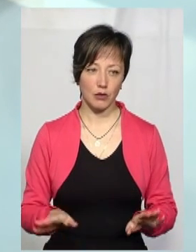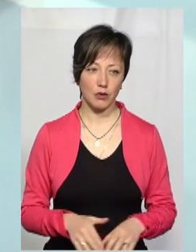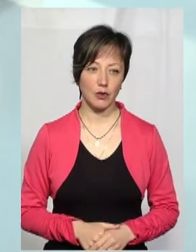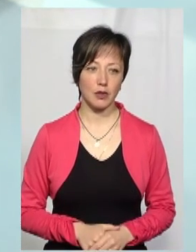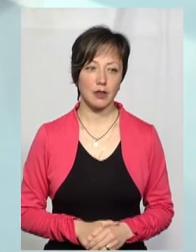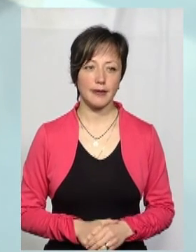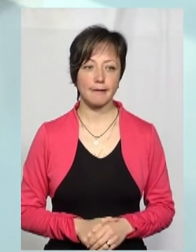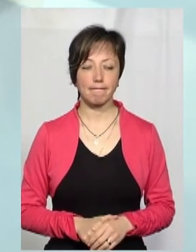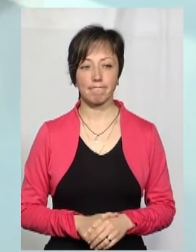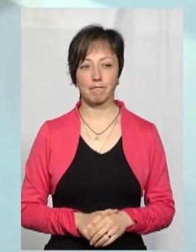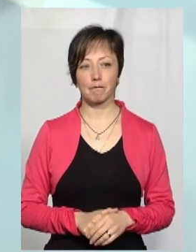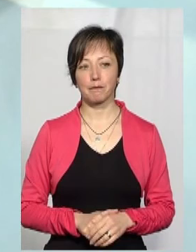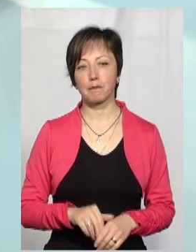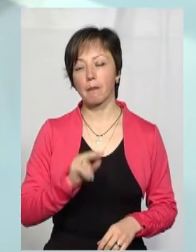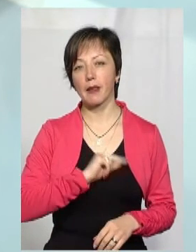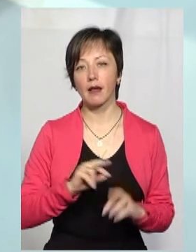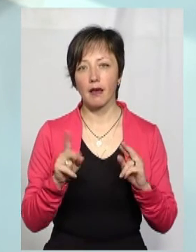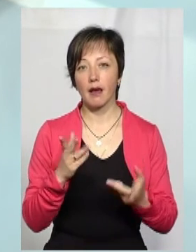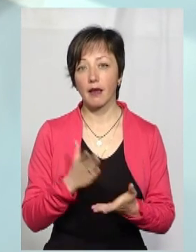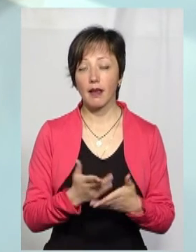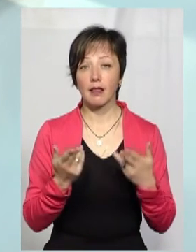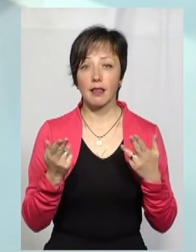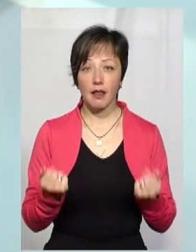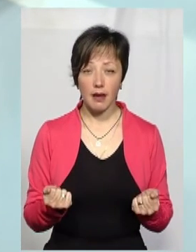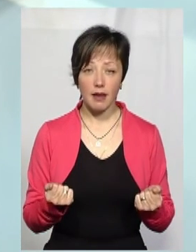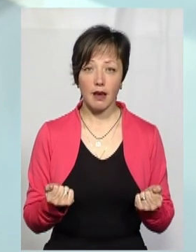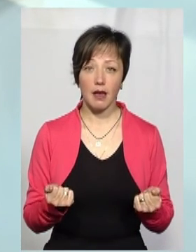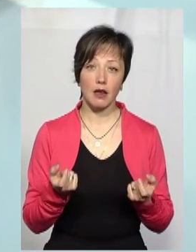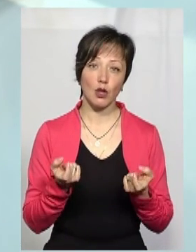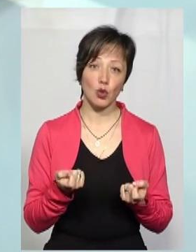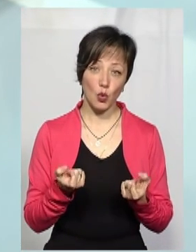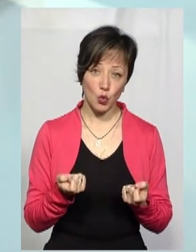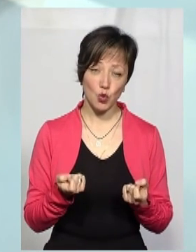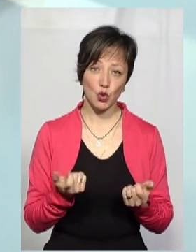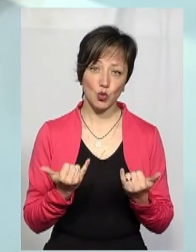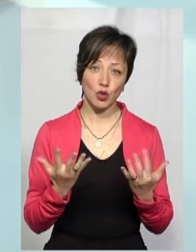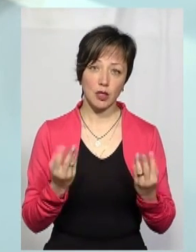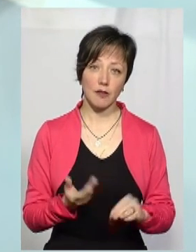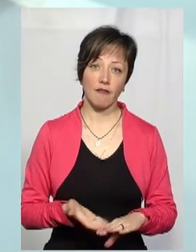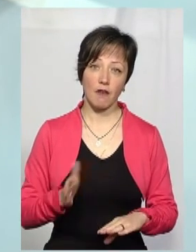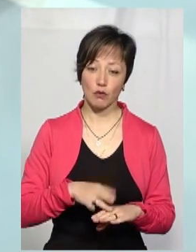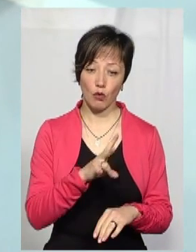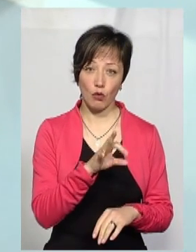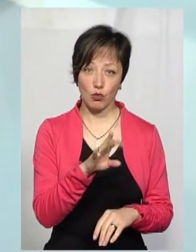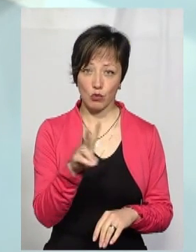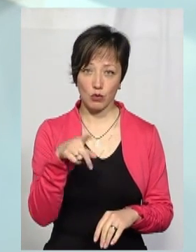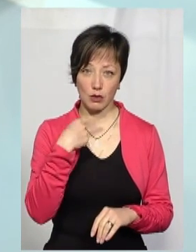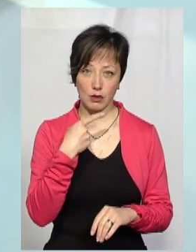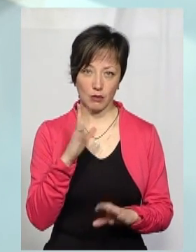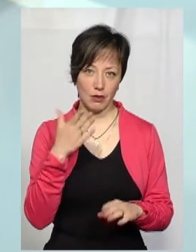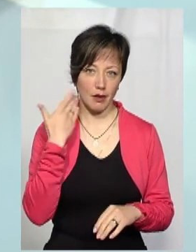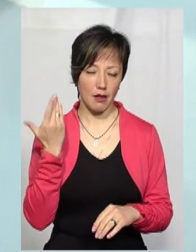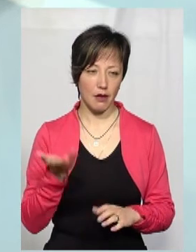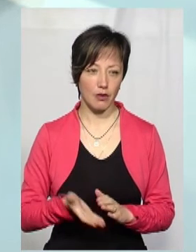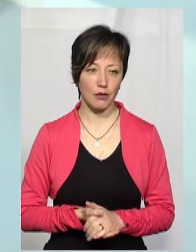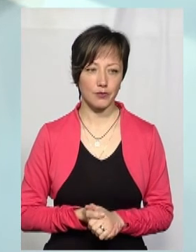Тому, ну, працюємо так, як є. Да, трошки на сьогоднішній день важко. Ну, ніхто ж не казав, що і